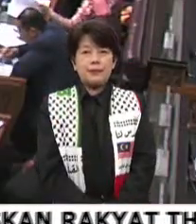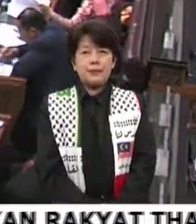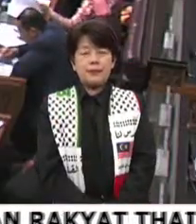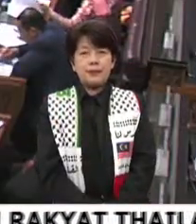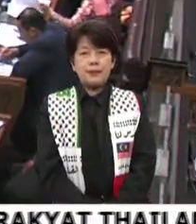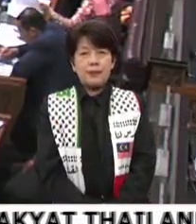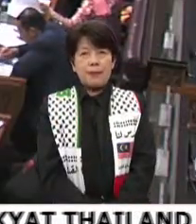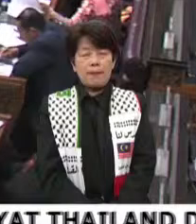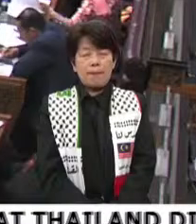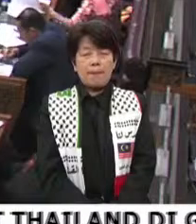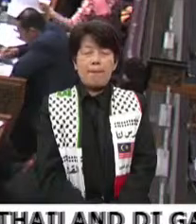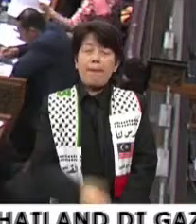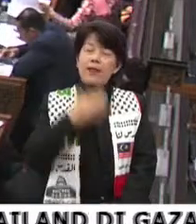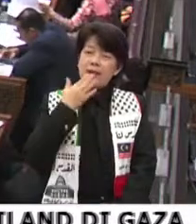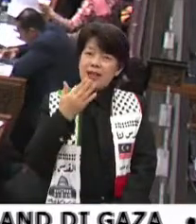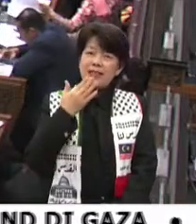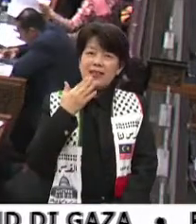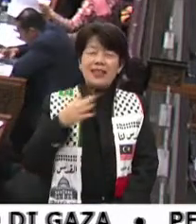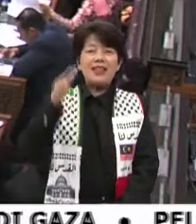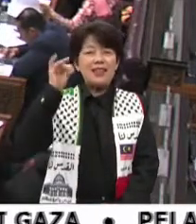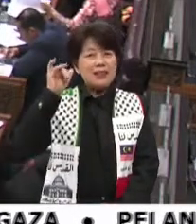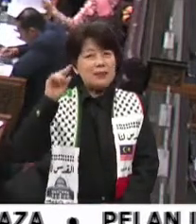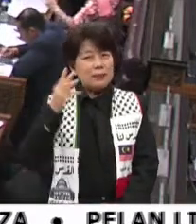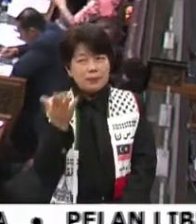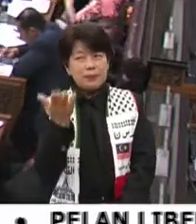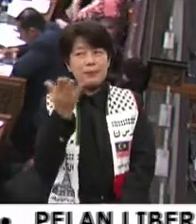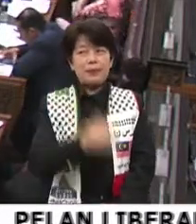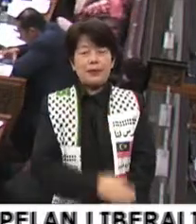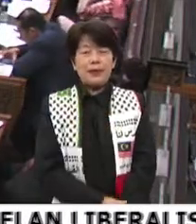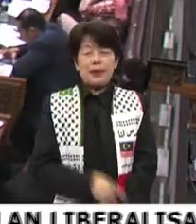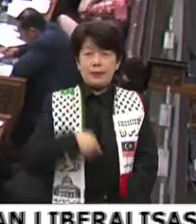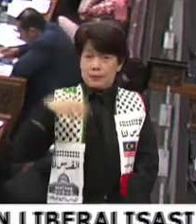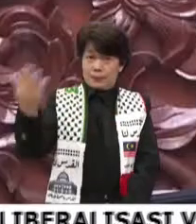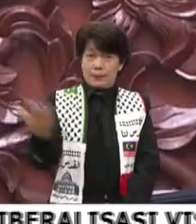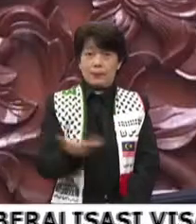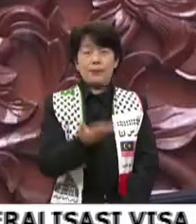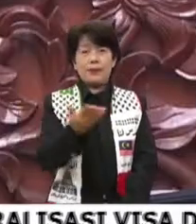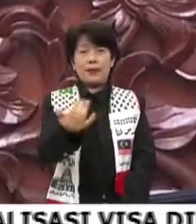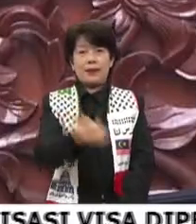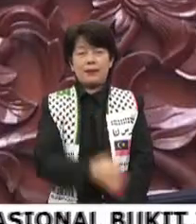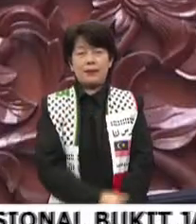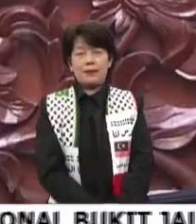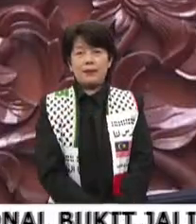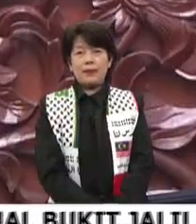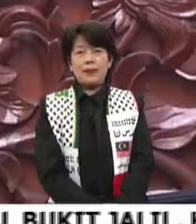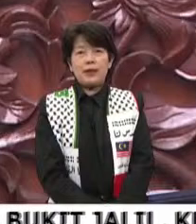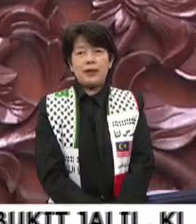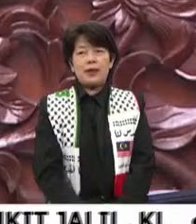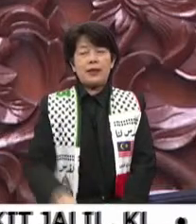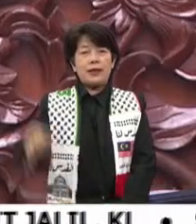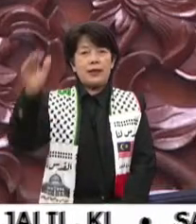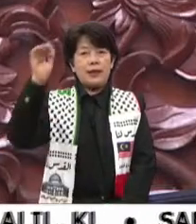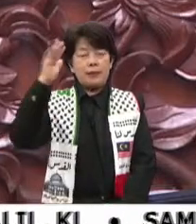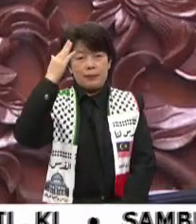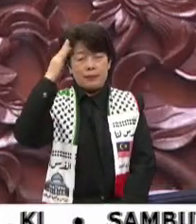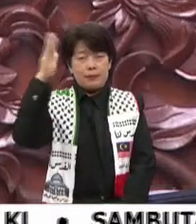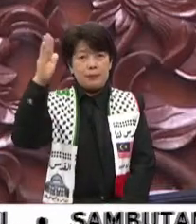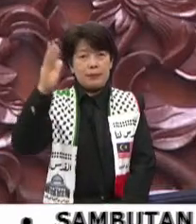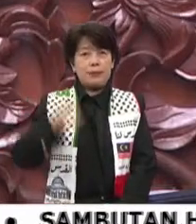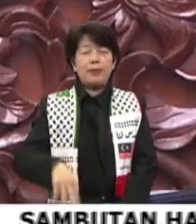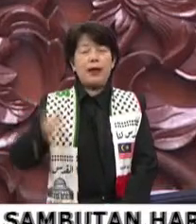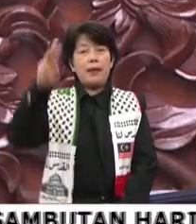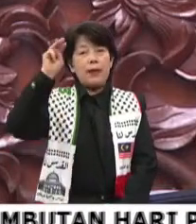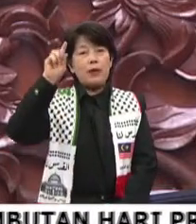kasih terima kasih yang berhormat saya menjemput yang berhormat tuan manulan